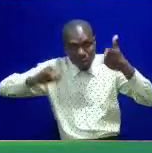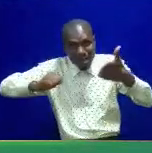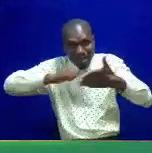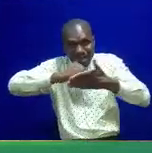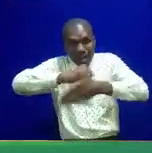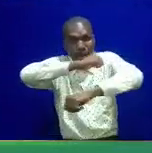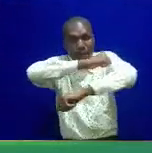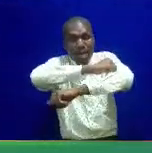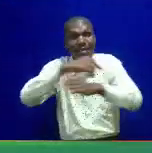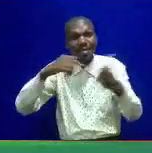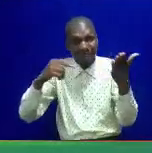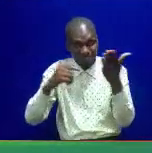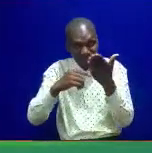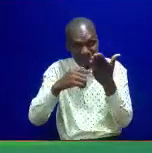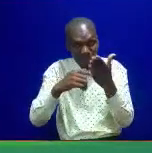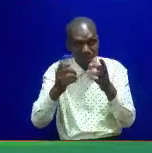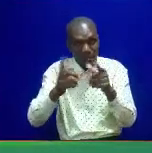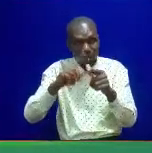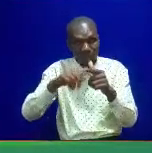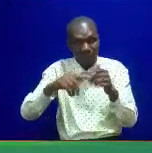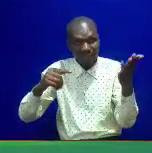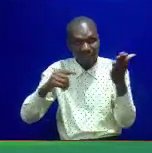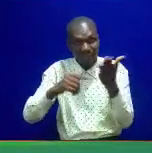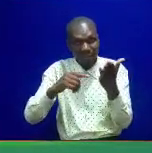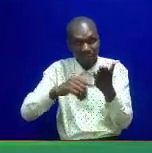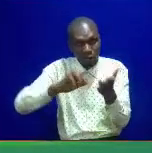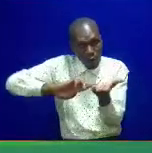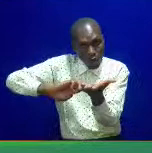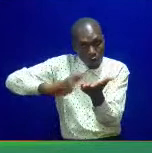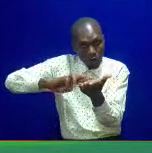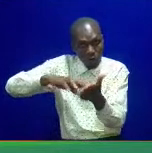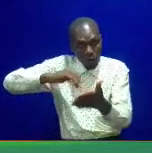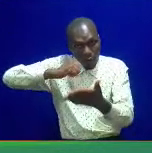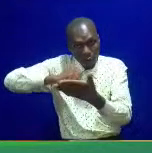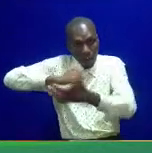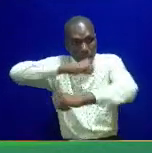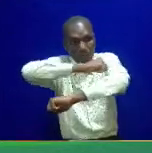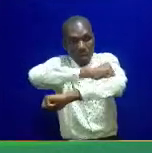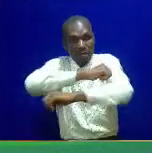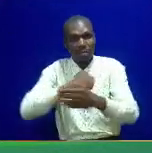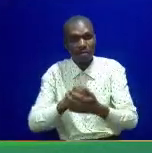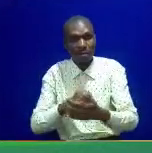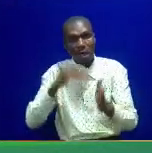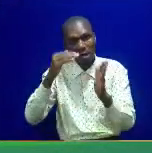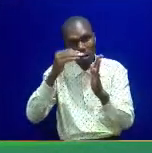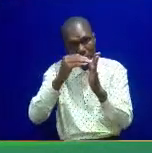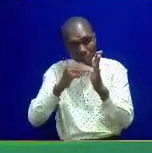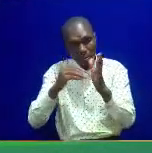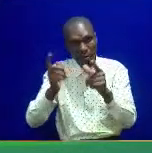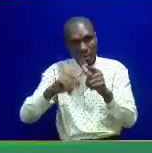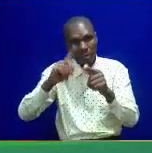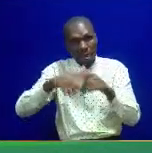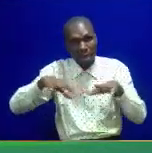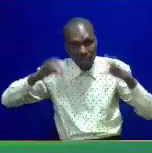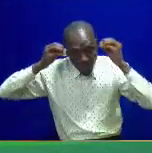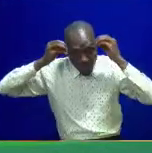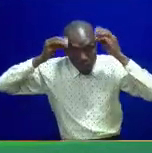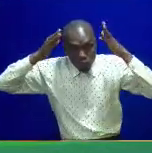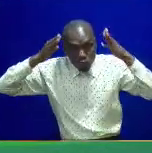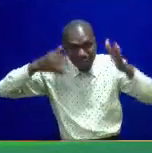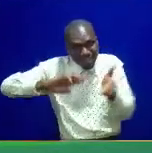Asenchera ye kerero. Yokoro ku digital registration of basaris. Asomoroverio yuniga aboro kiwa barachi